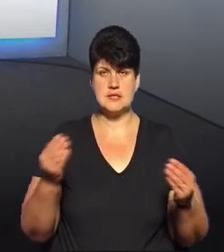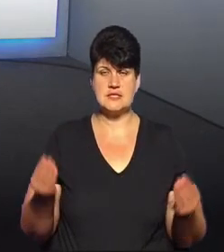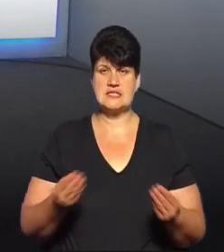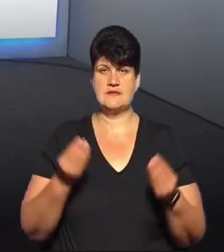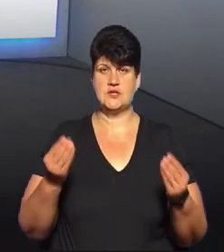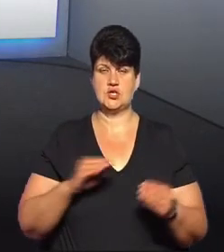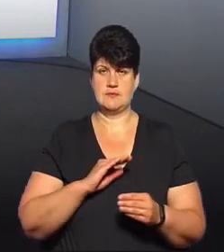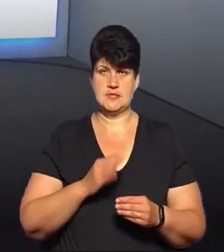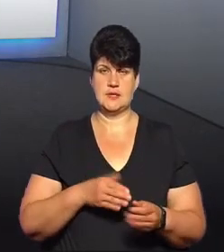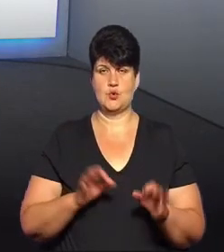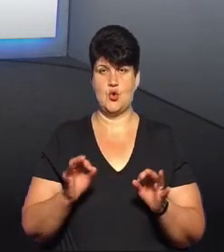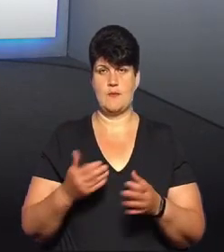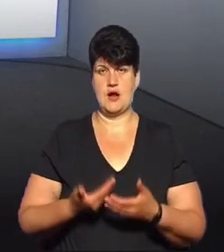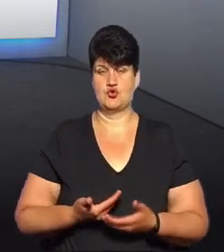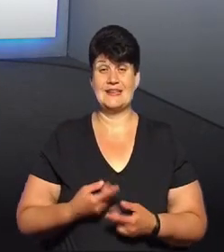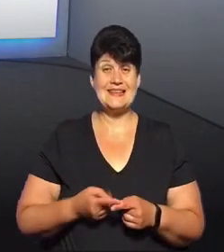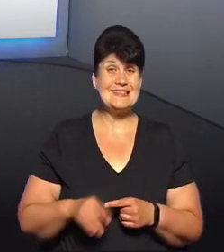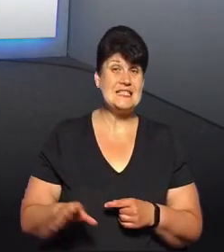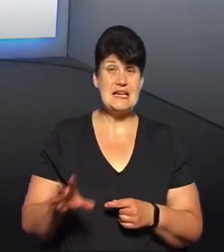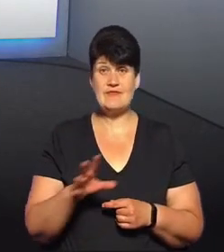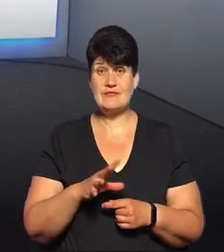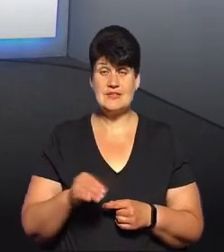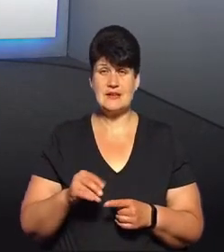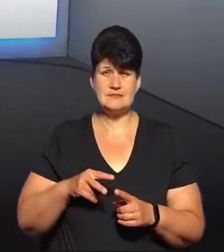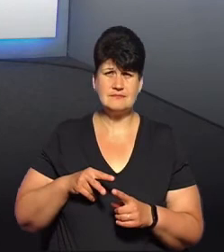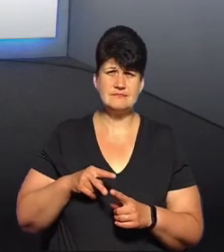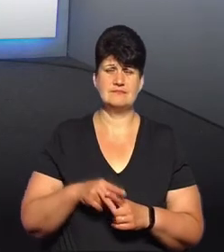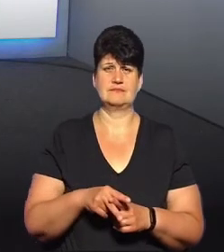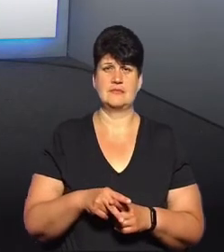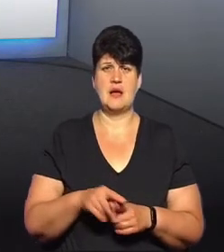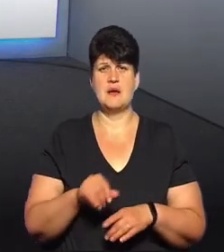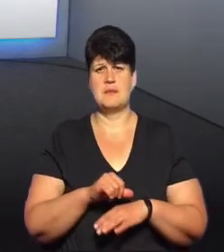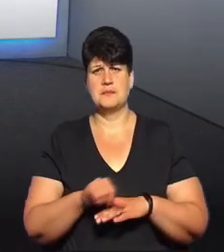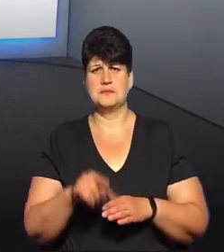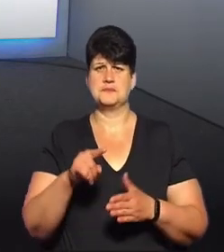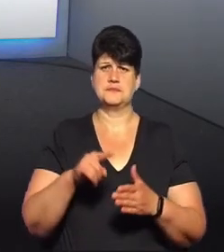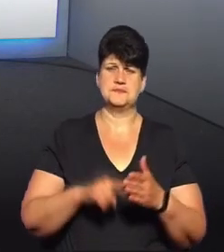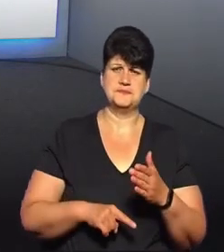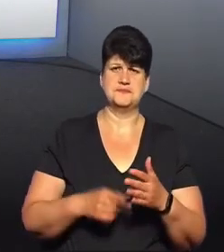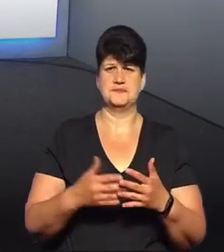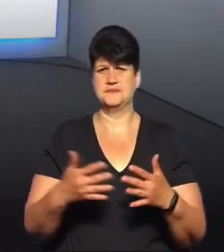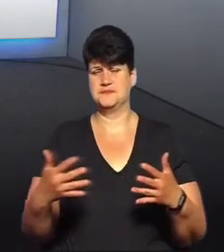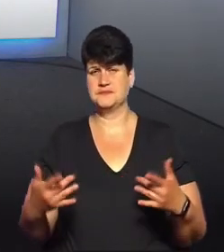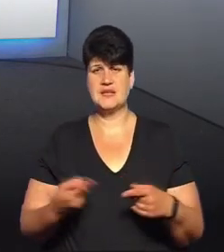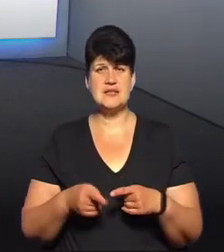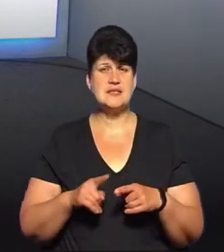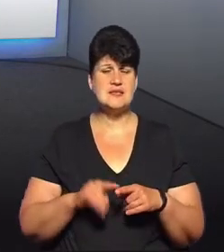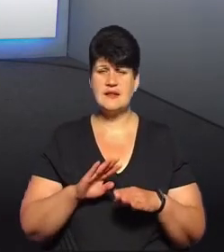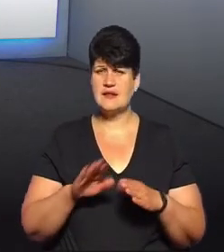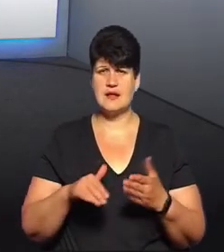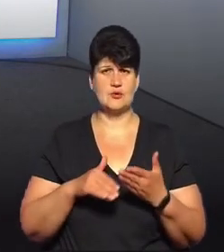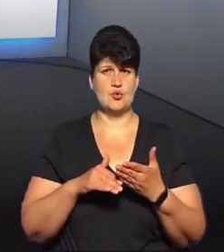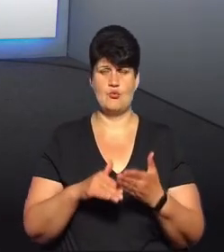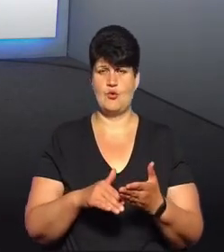життя. І ці всі речі, які їм нав'язуються, там, межі, там, релігійні і так далі, ну, це точно не сприяє якомусь